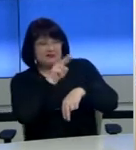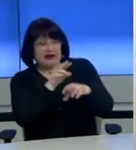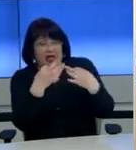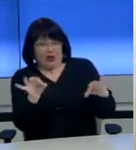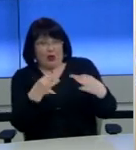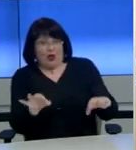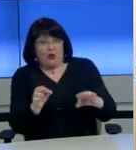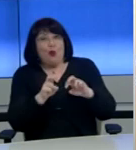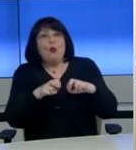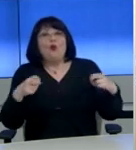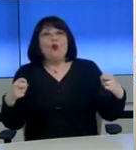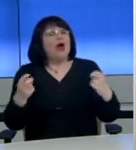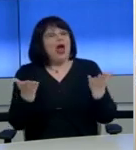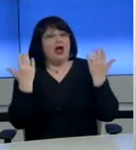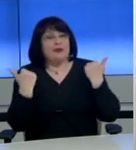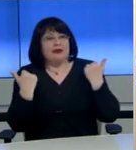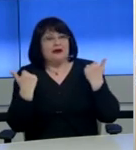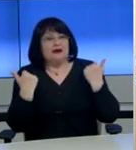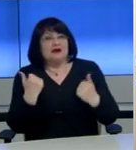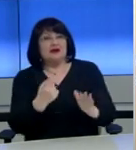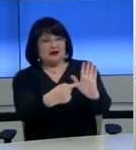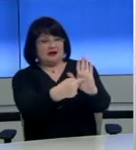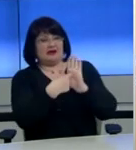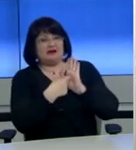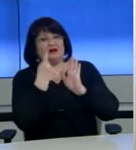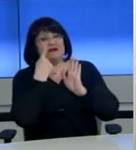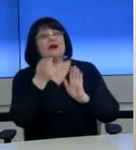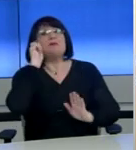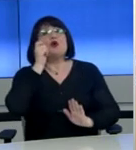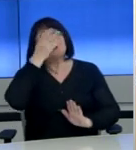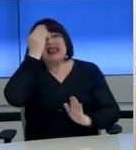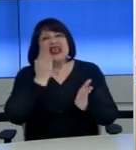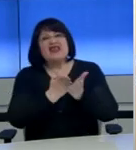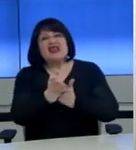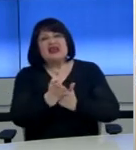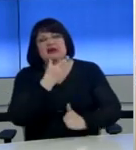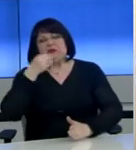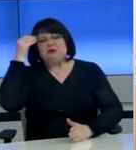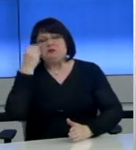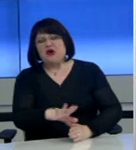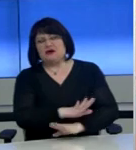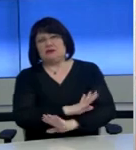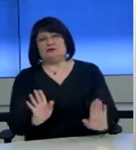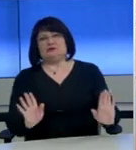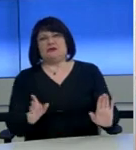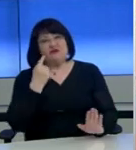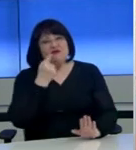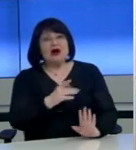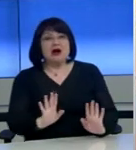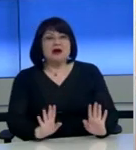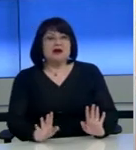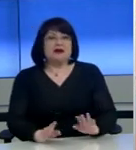κυβερνητικά έδειξαν το πρόσωπο της πολιτικής και ηθικής τους κατάπτωσης. Είτε με